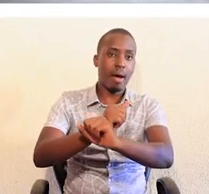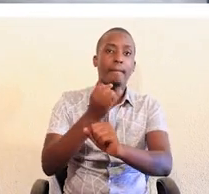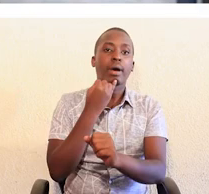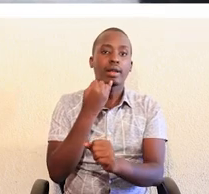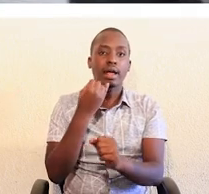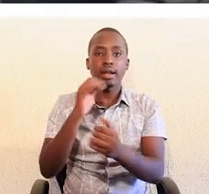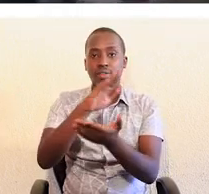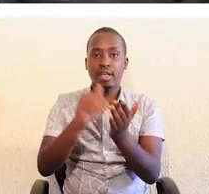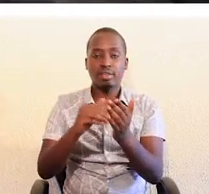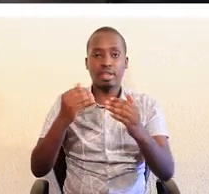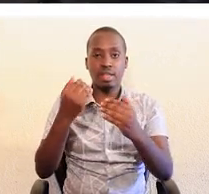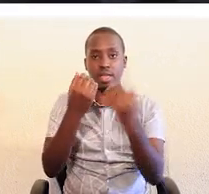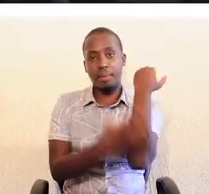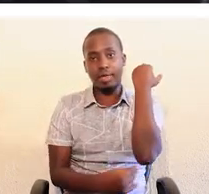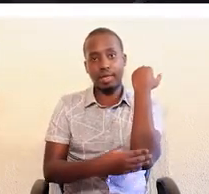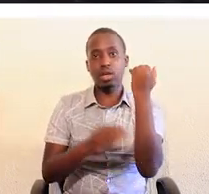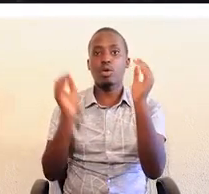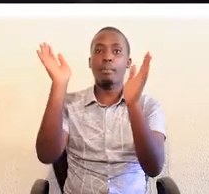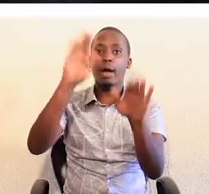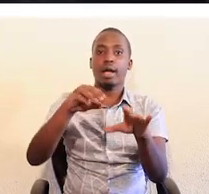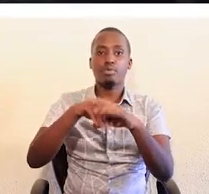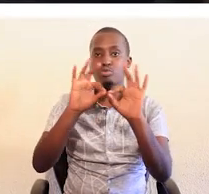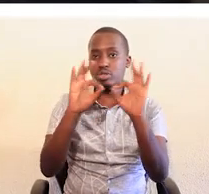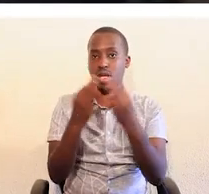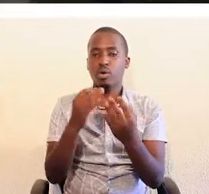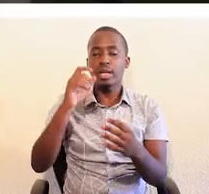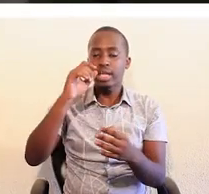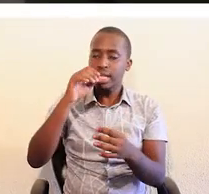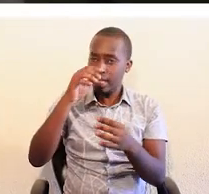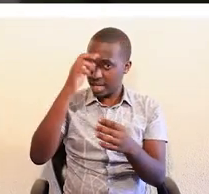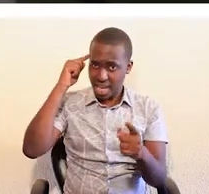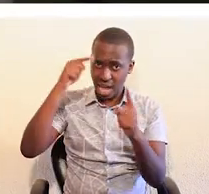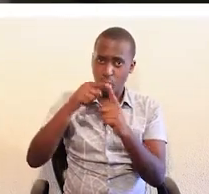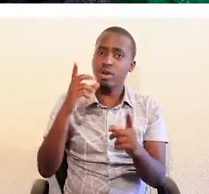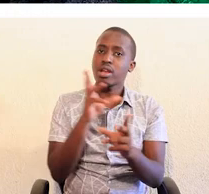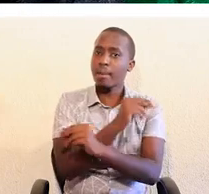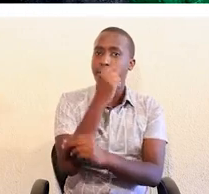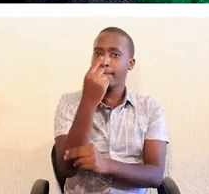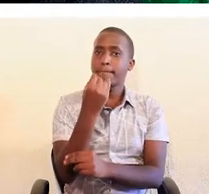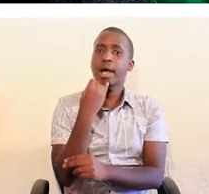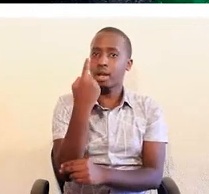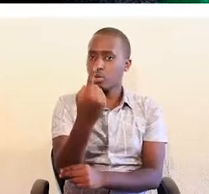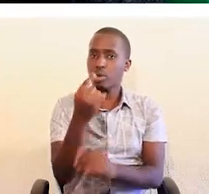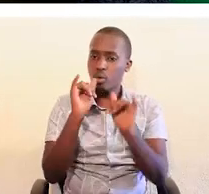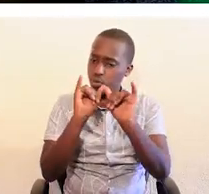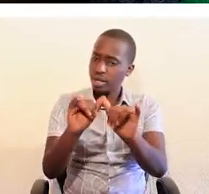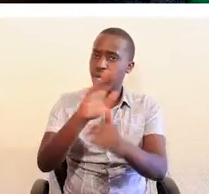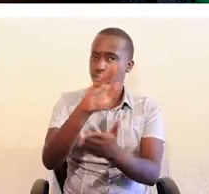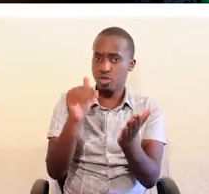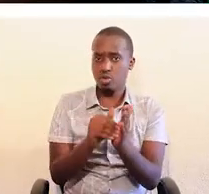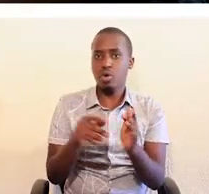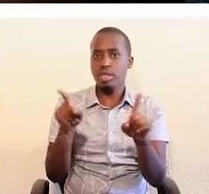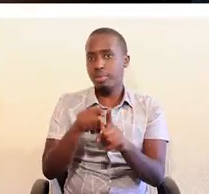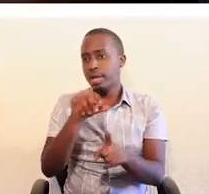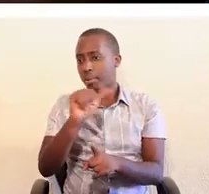na Centre Inshuti z'abakene gusubizwa mu muryango cyane cyane ko ikigamije ari uko nta mwana n'umwe ufite ubumuga wasigara mu